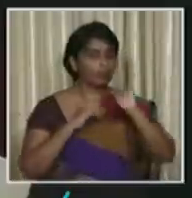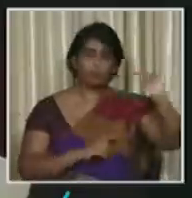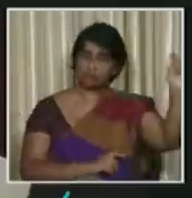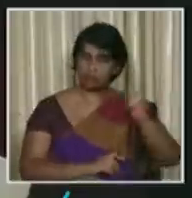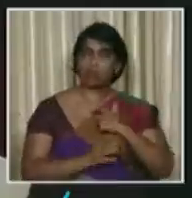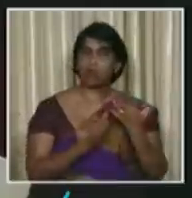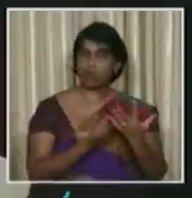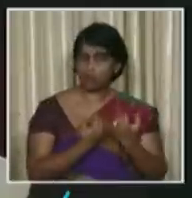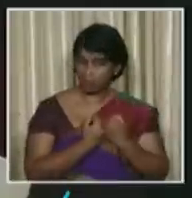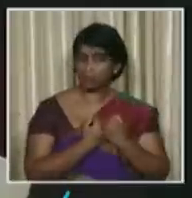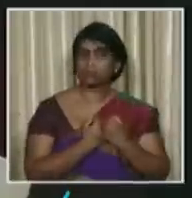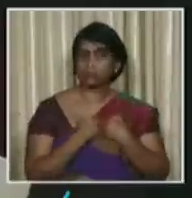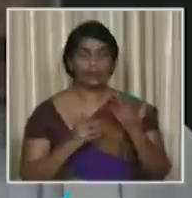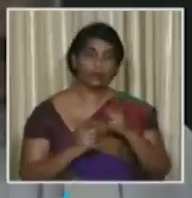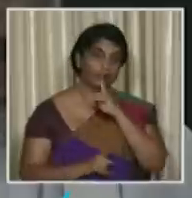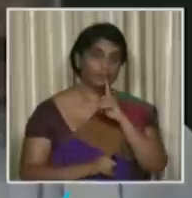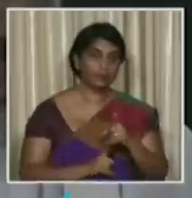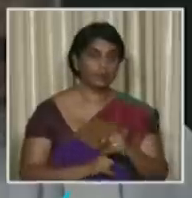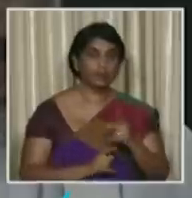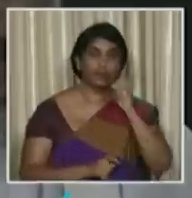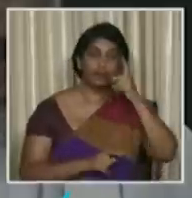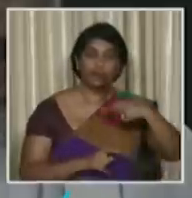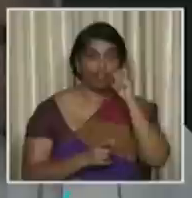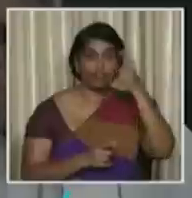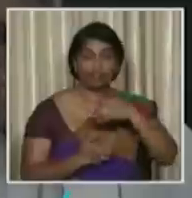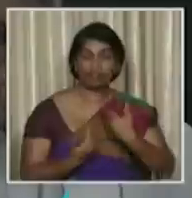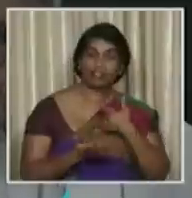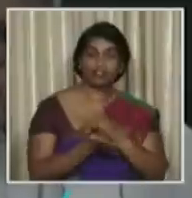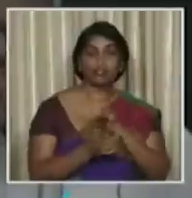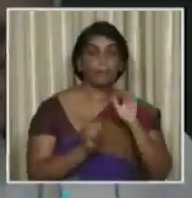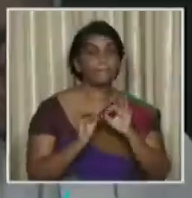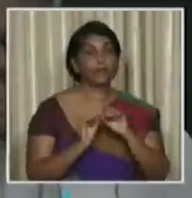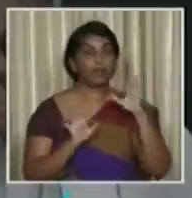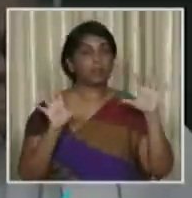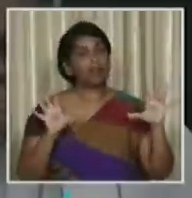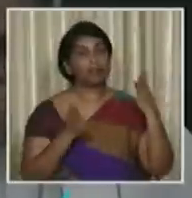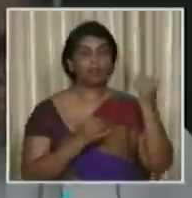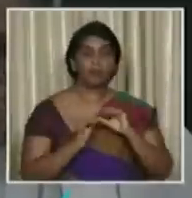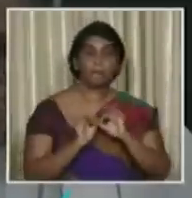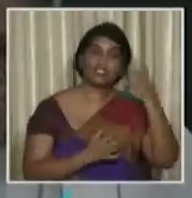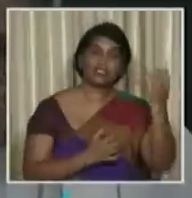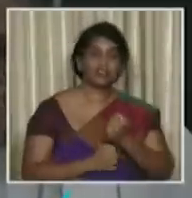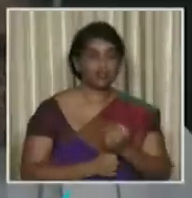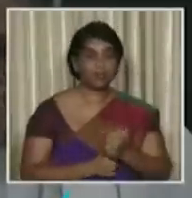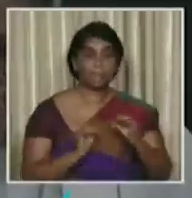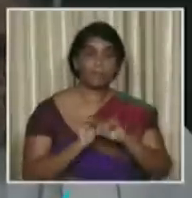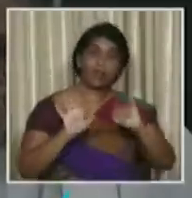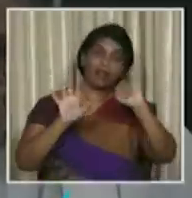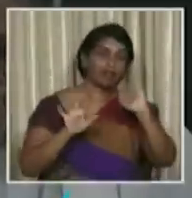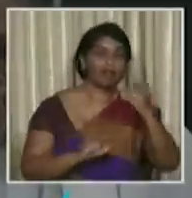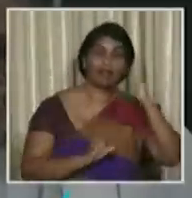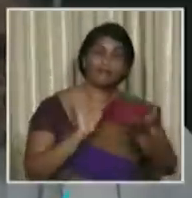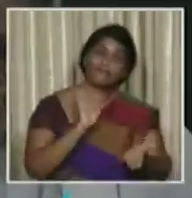රටට අපි ලබා ගන්නට අපි සටන් කරන්නට ඕන. ජනතාව පොඩට චූන් කරන්න යන පුළුවන් බිලියන 10ක් ගන්න පුළුවන් බිලියන 100ක් ගන්න පුළුවන් බිලියන 6ක් විතරක්